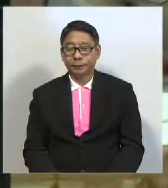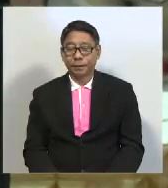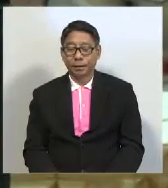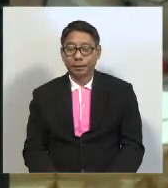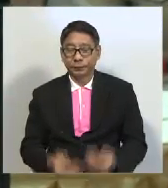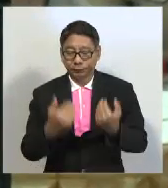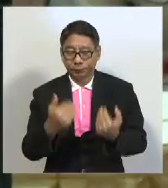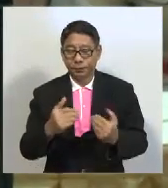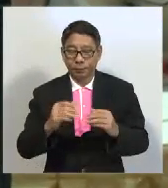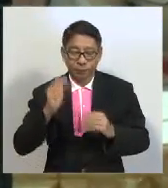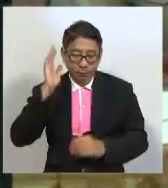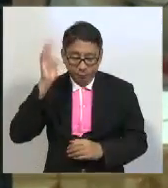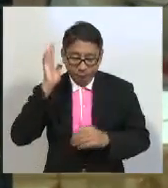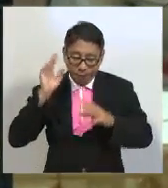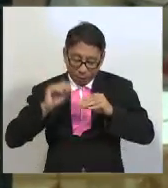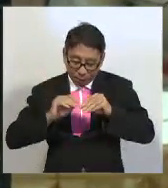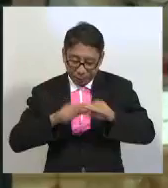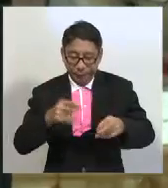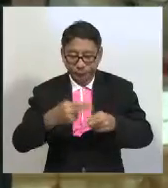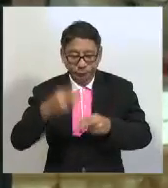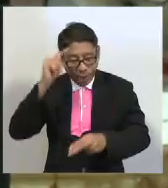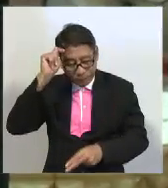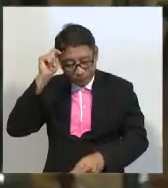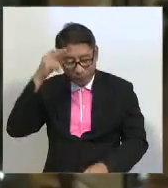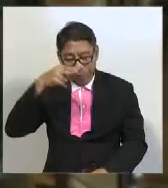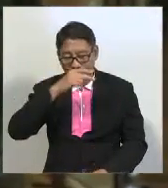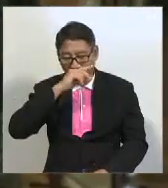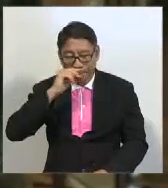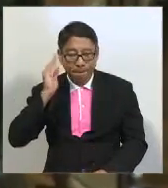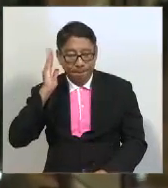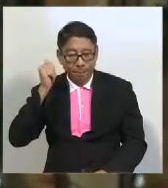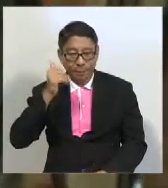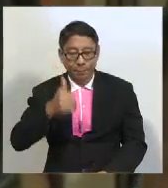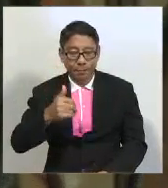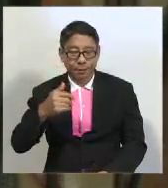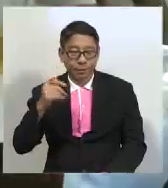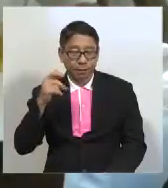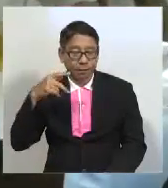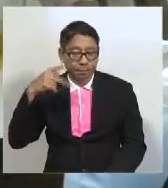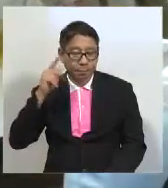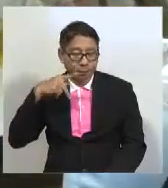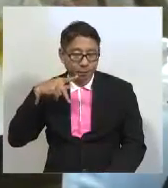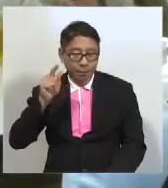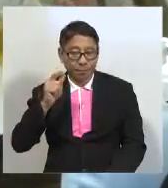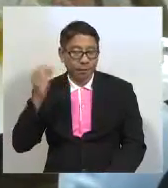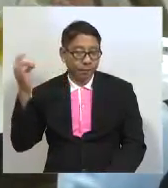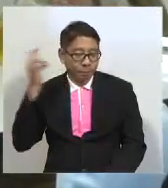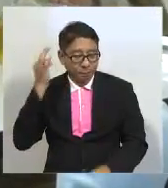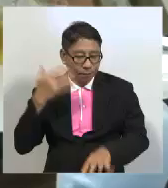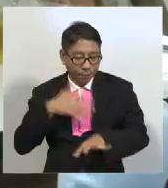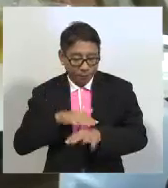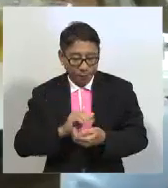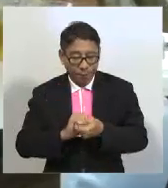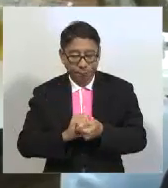โดยระหว่างการแถลงข่าวนายทวีไกรคุปค่ะคุณพ่อของคุณปรินาก็ได้เข้าร่วมฟังการแถลงข่าวน